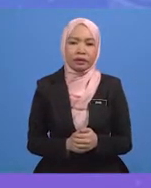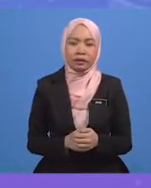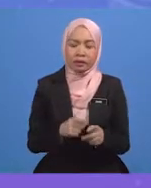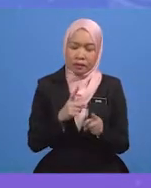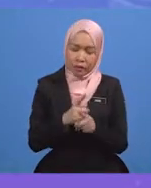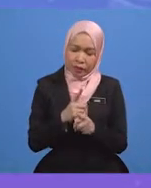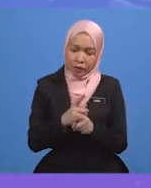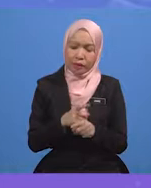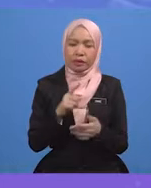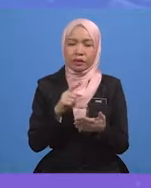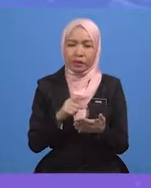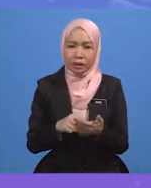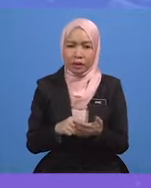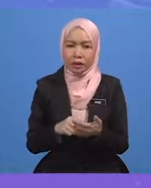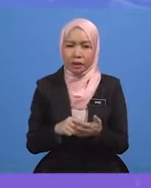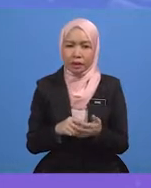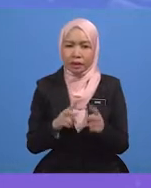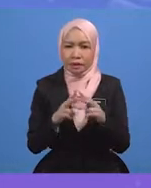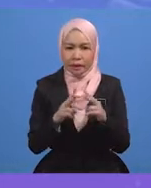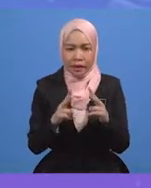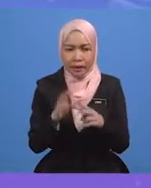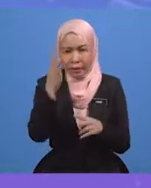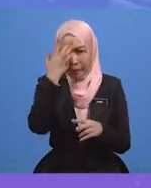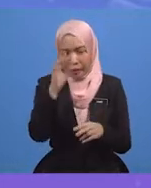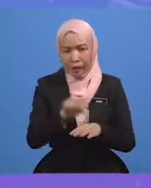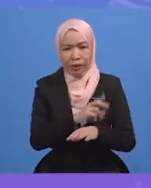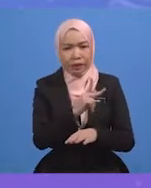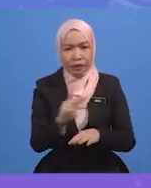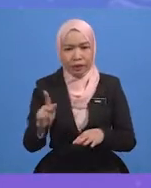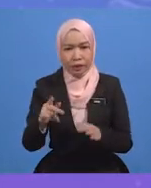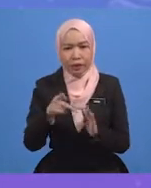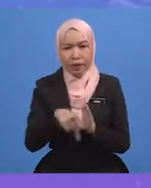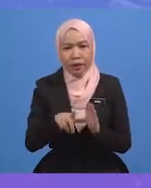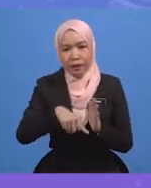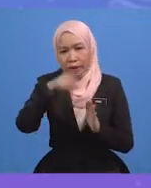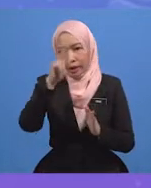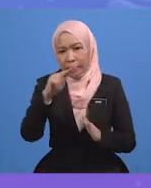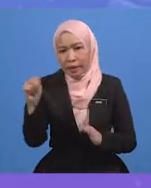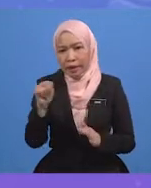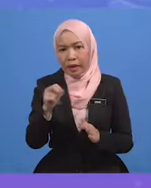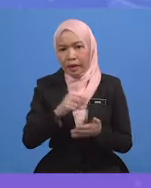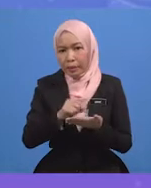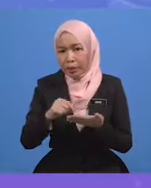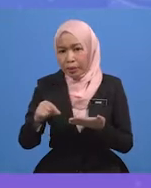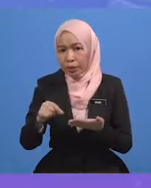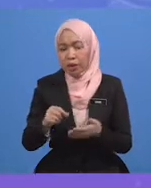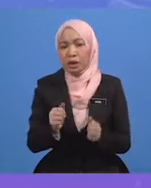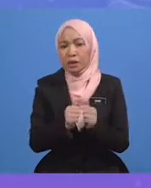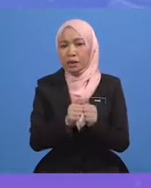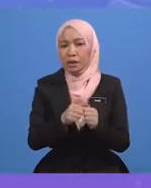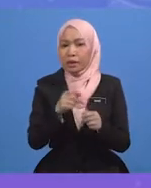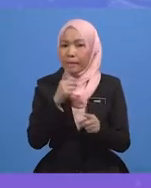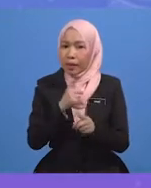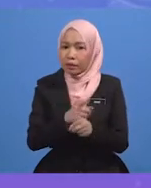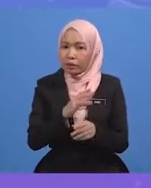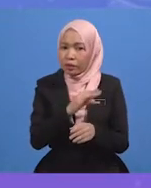Hamka telah menggunakan kelebihannya dalam berkarya dan karismanya dalam berpidato dengan